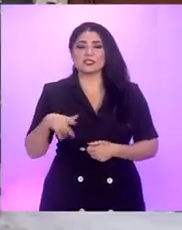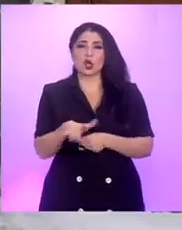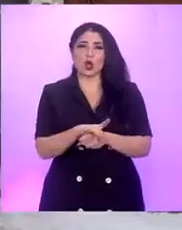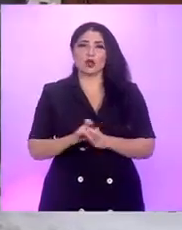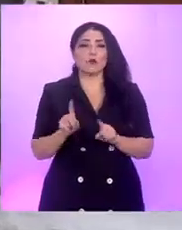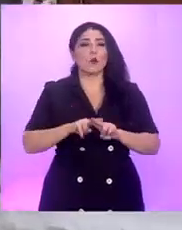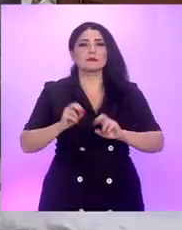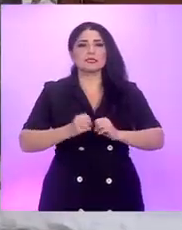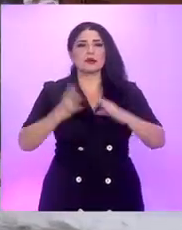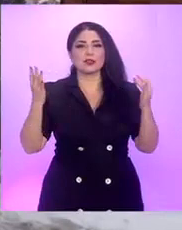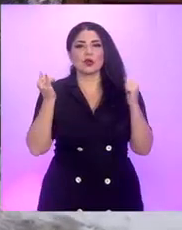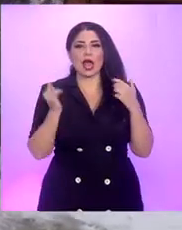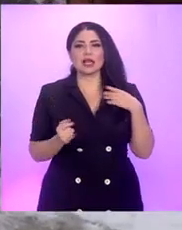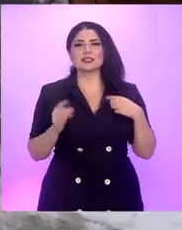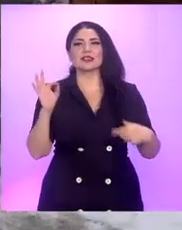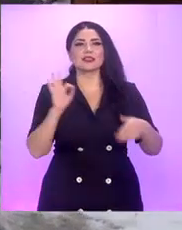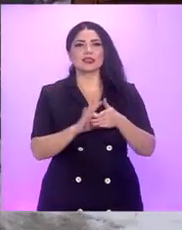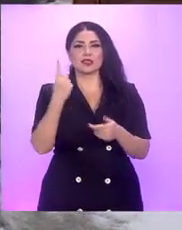pscrb atribut